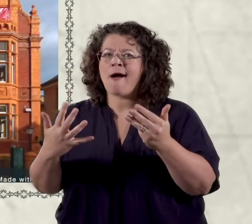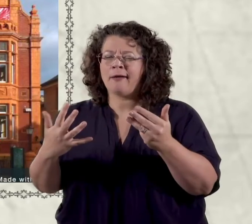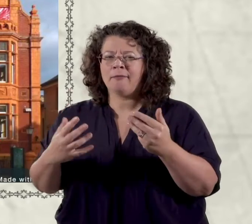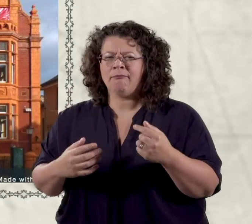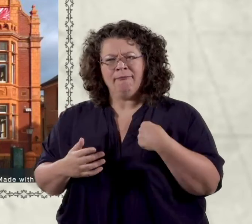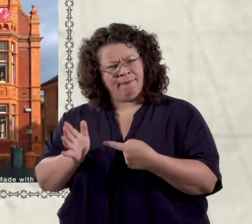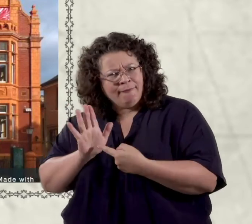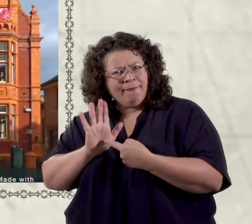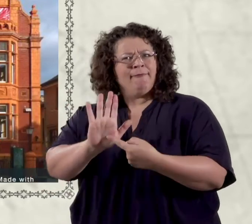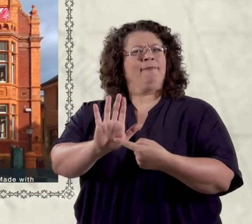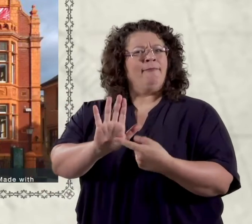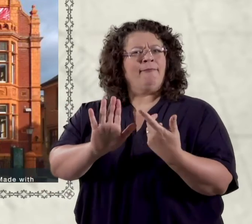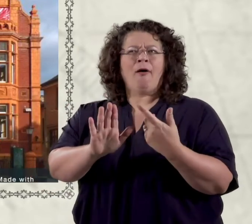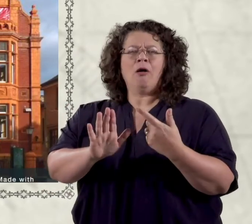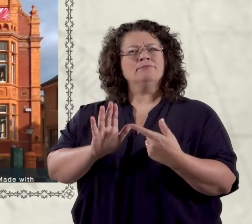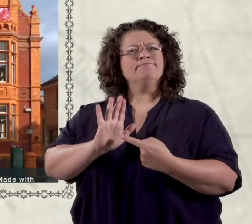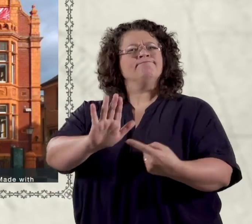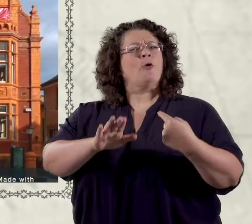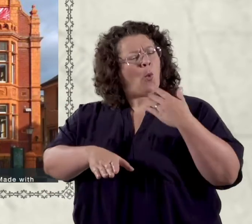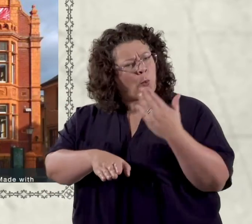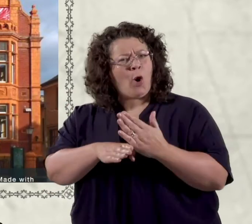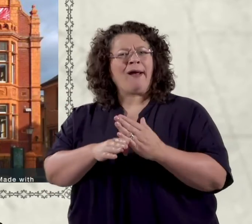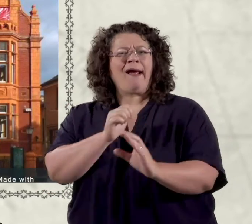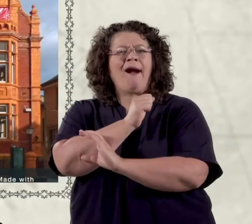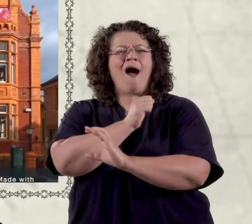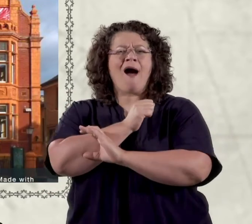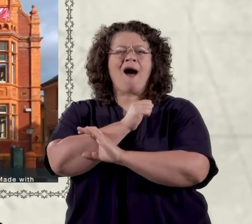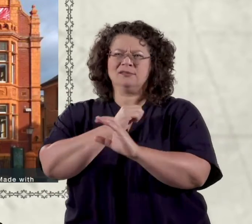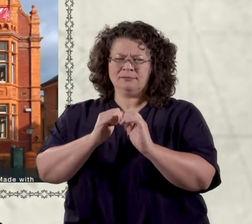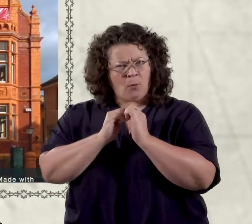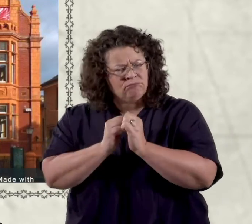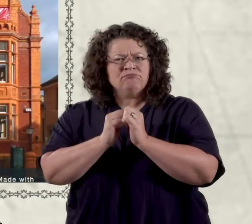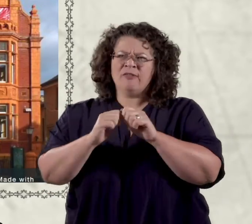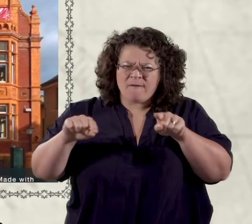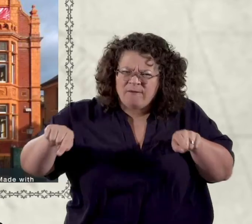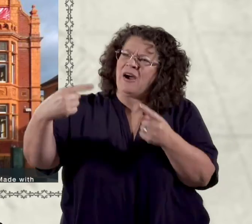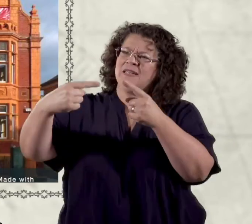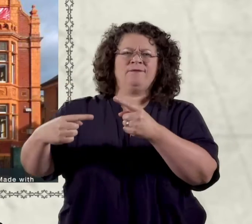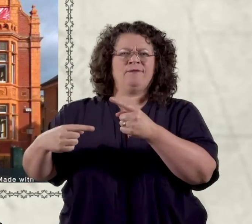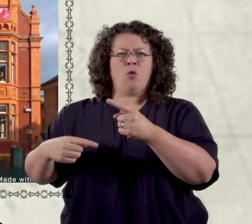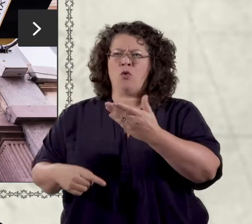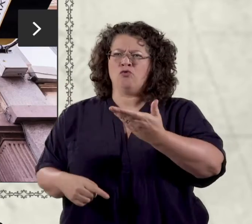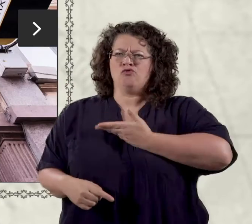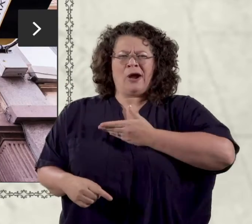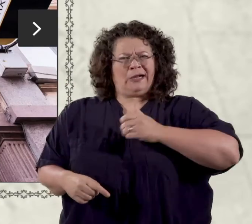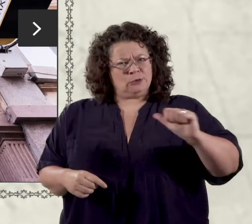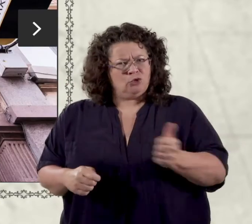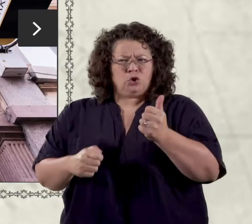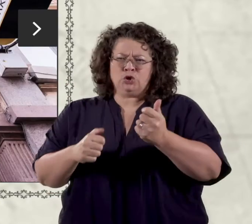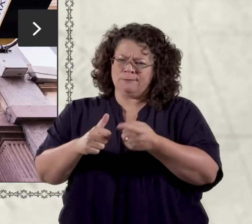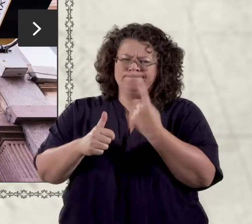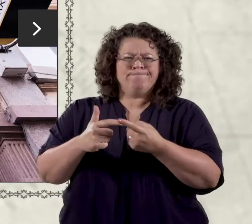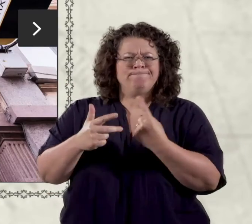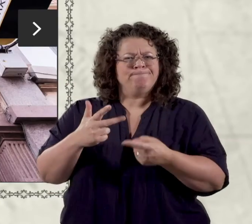wedi ysbrydoli sawl protest arall. Yng Nghasnewydd, o'n y rai yn 1839. Di bellach yn